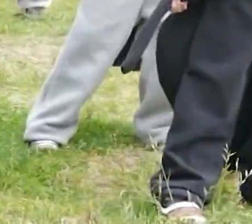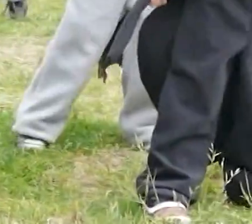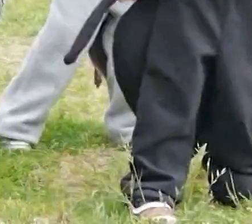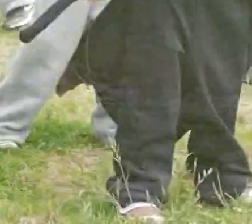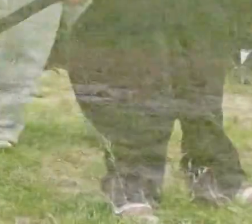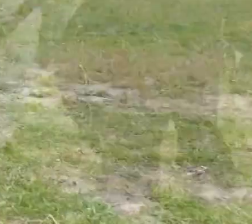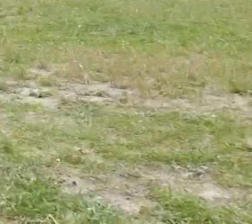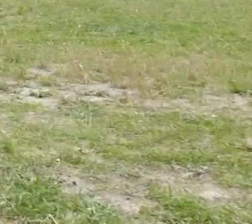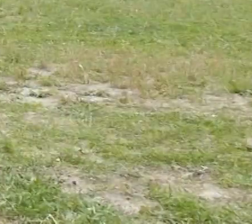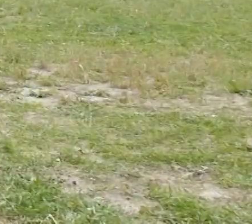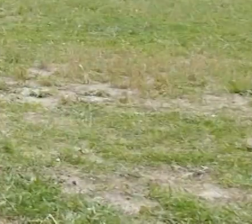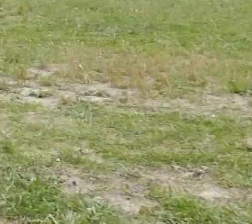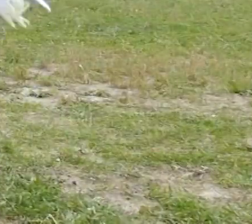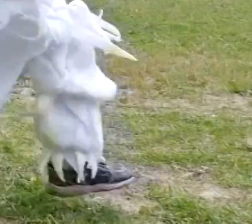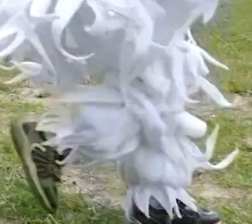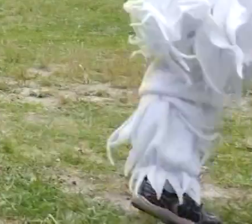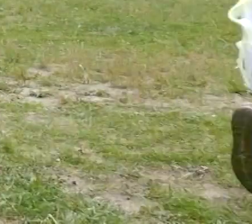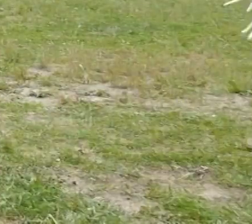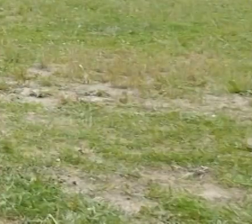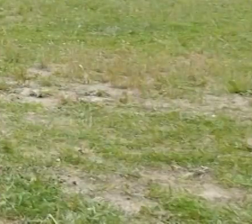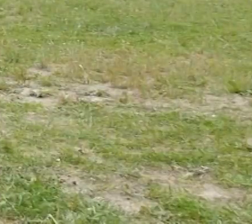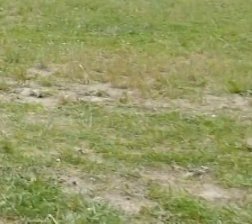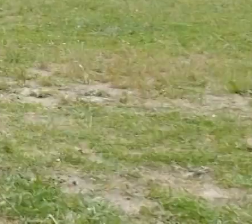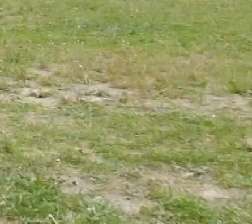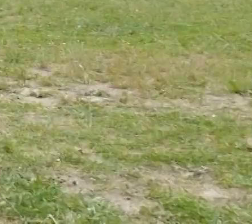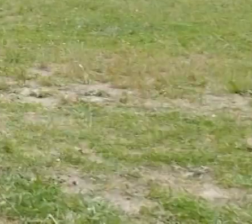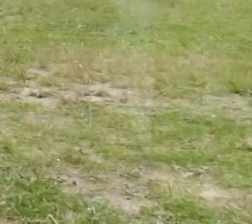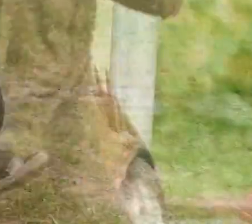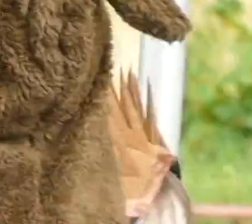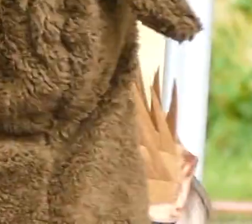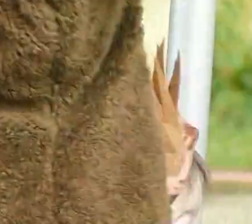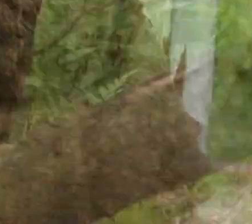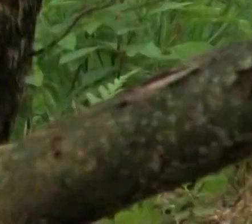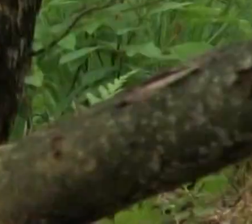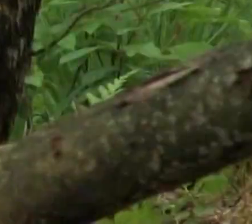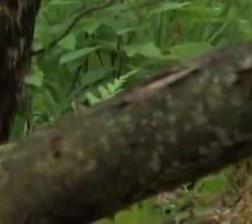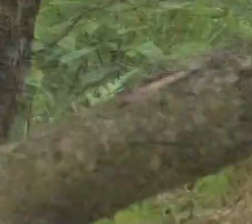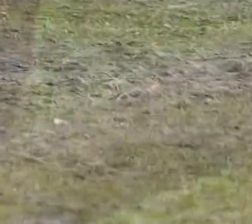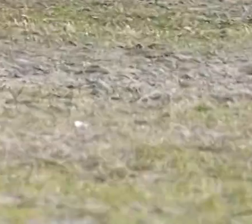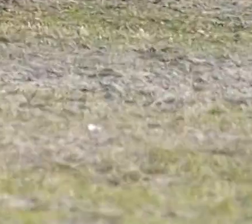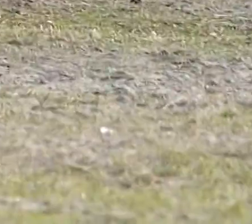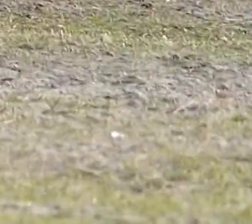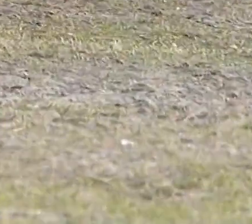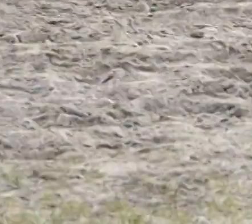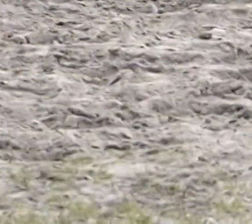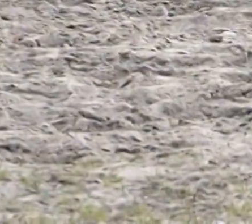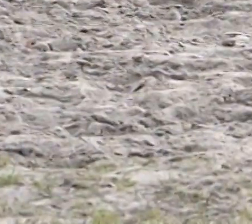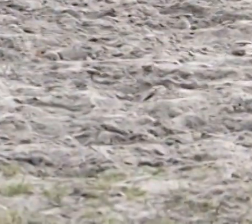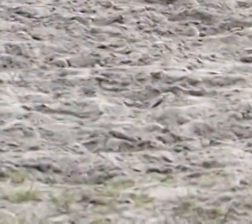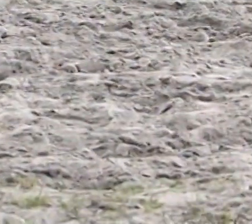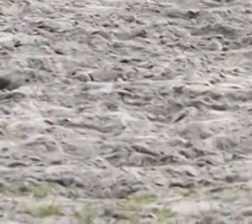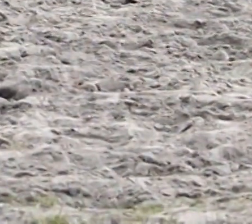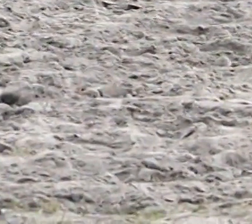zapraszamy was. Dużo śmiechu i radości, zwierzątkowy las. Koty, misie i puchacze, śpiewa rudy